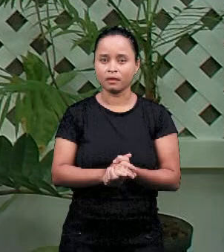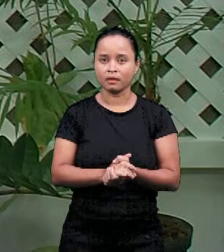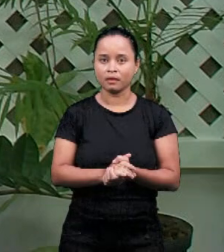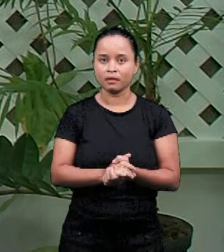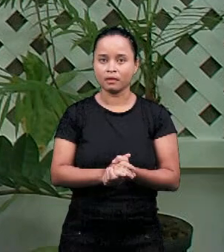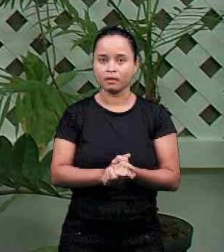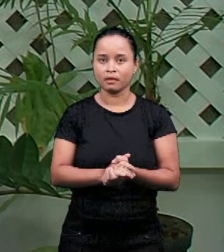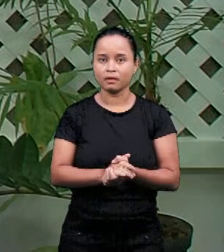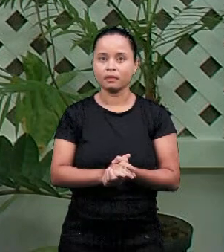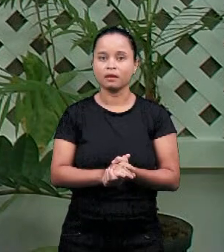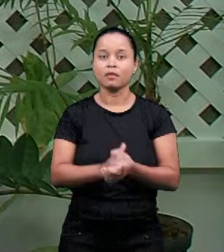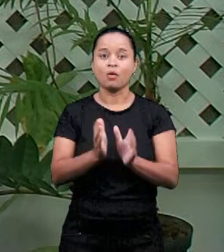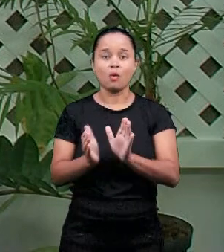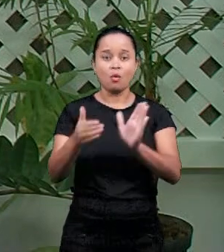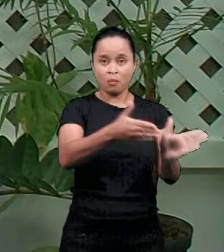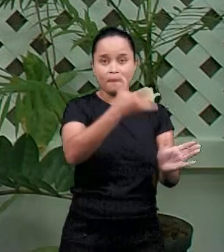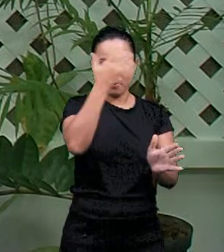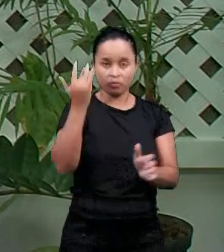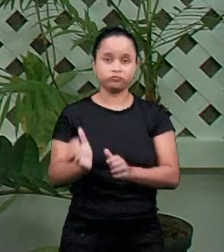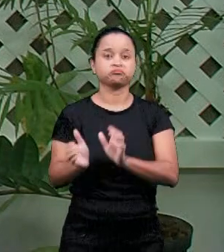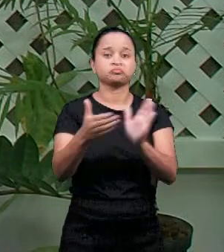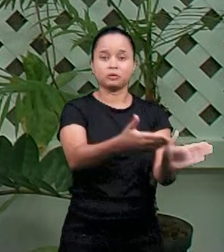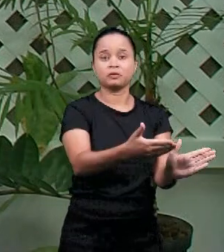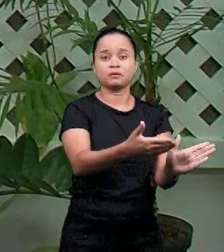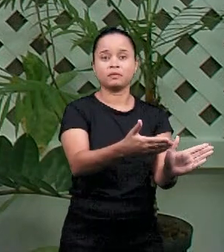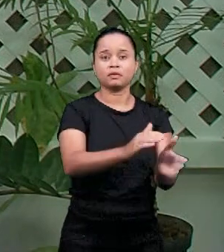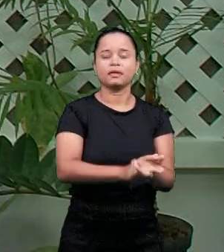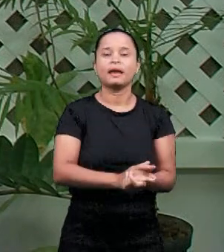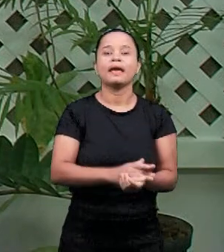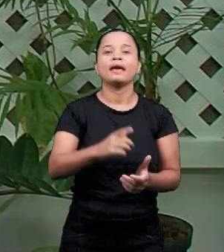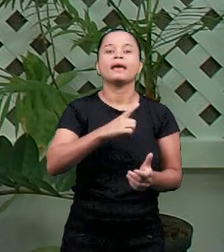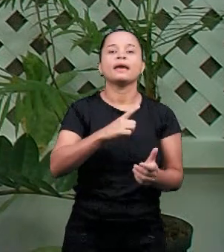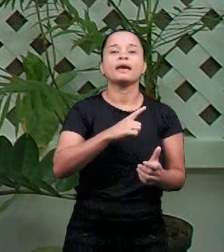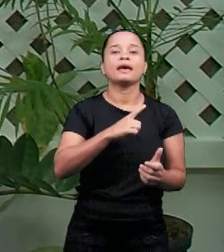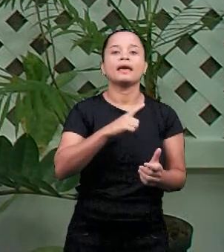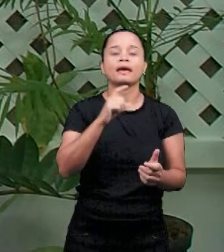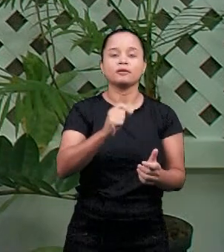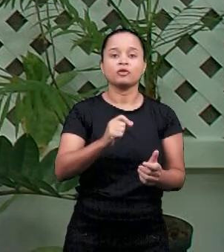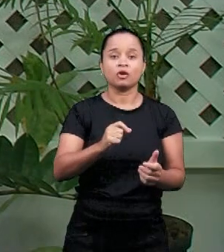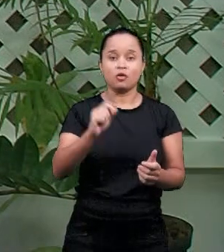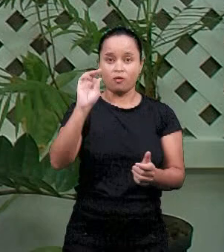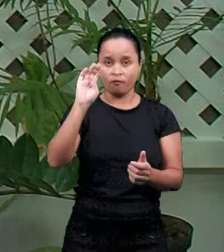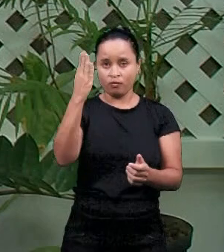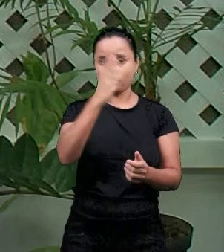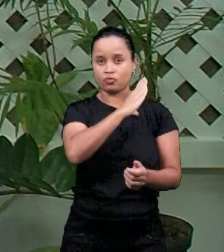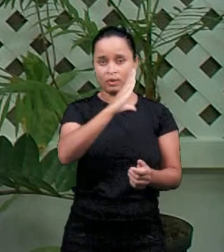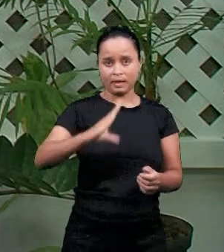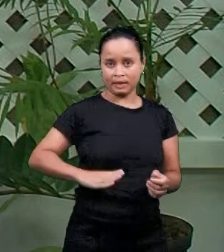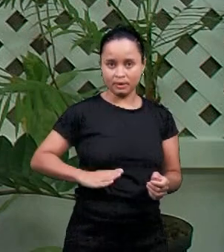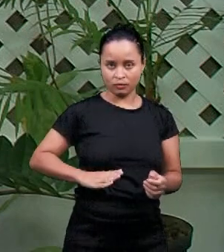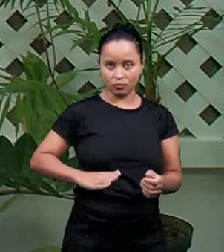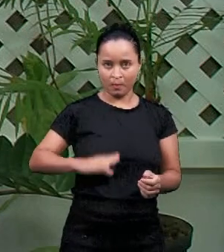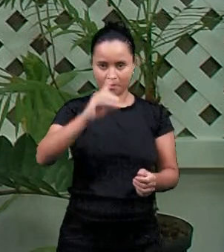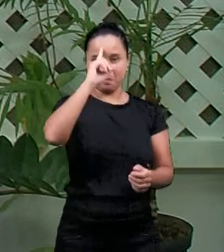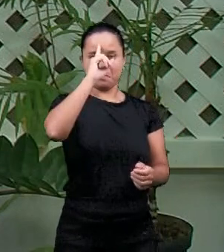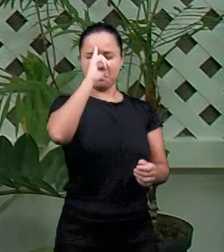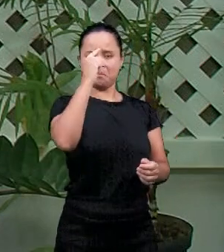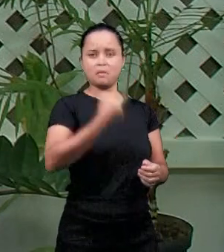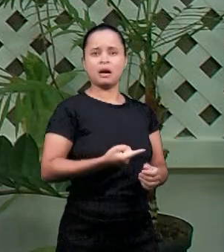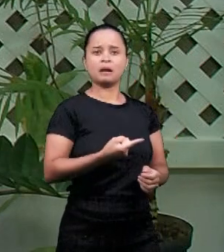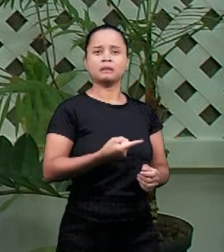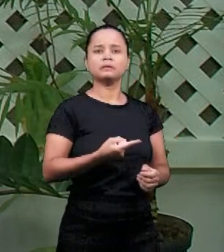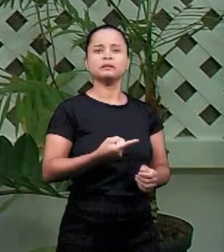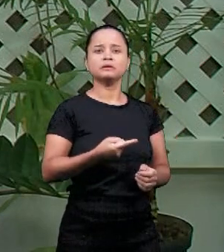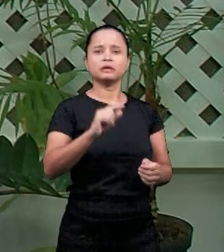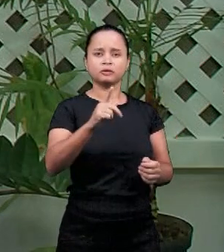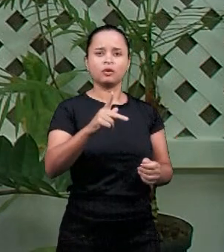c'est un interlocuteur de l'Antichrist. Il prêche ce que l'Antichrist veut qu'il prêche. Il renie l'opération du sang de la